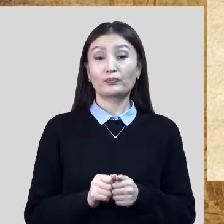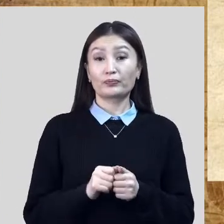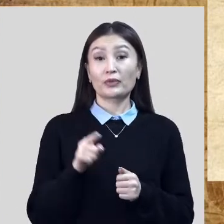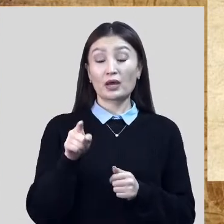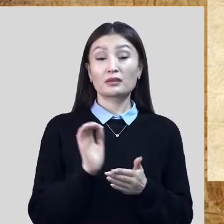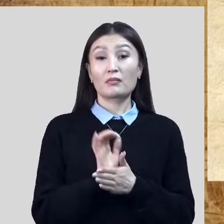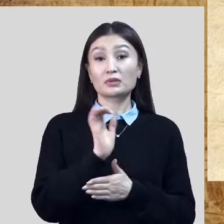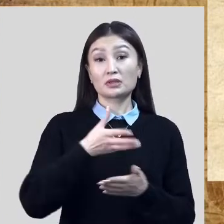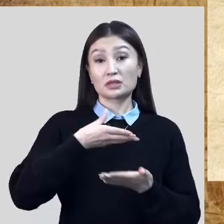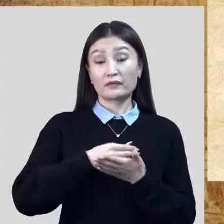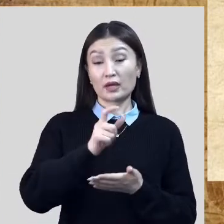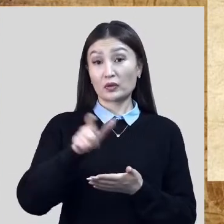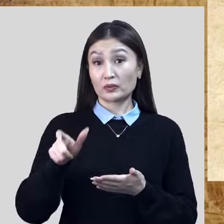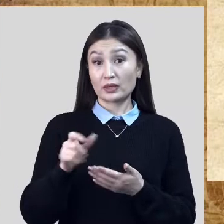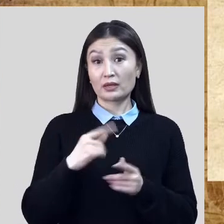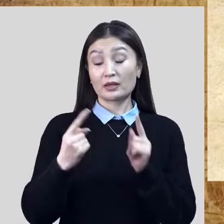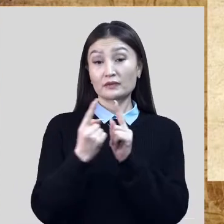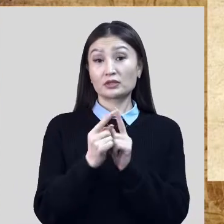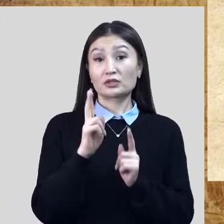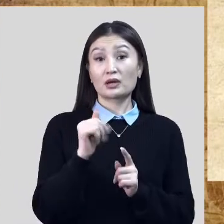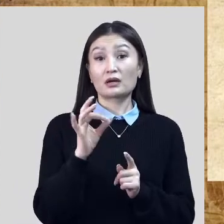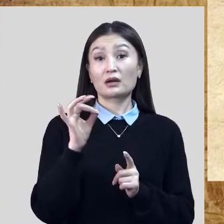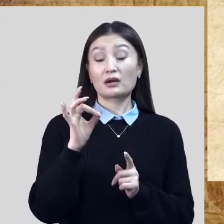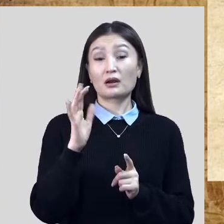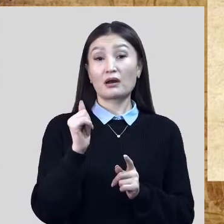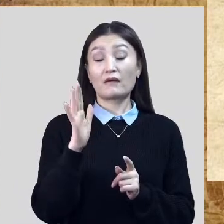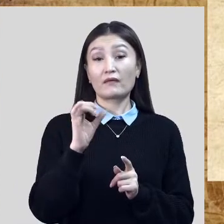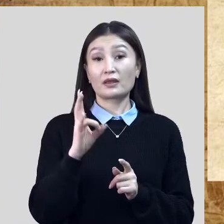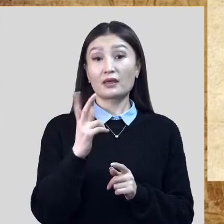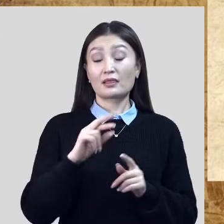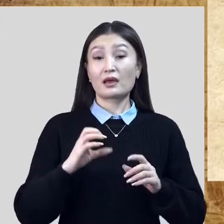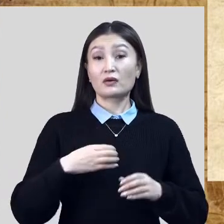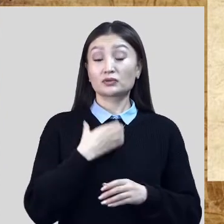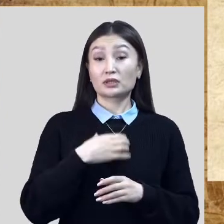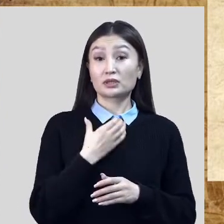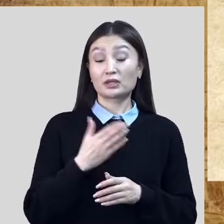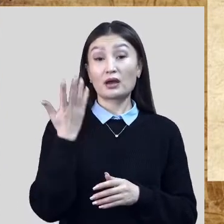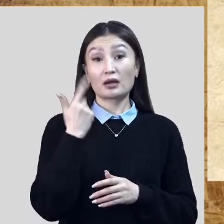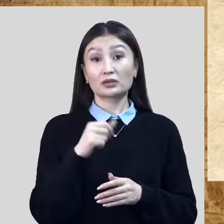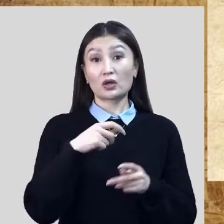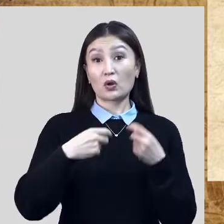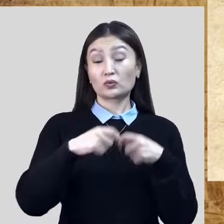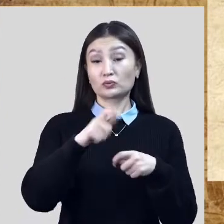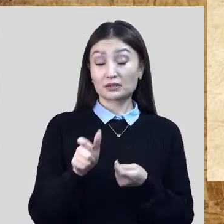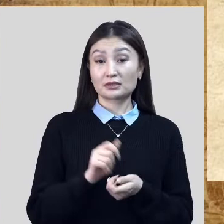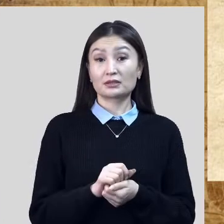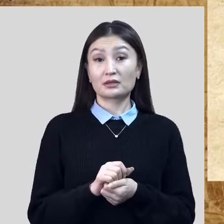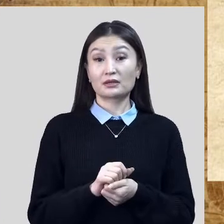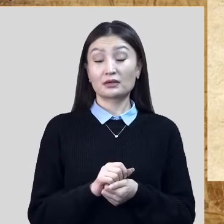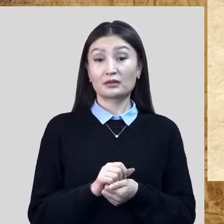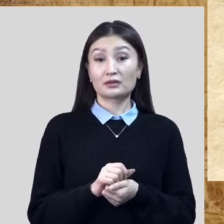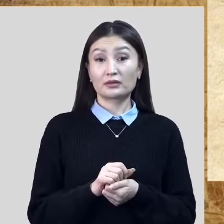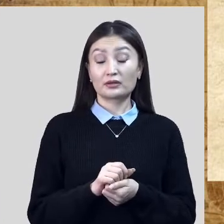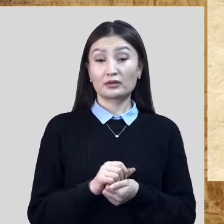Она посылала своих людей навстречу каравану для устрашения, а затем, когда купцы обращались к ней, как